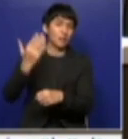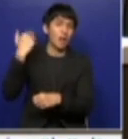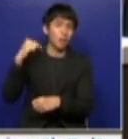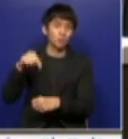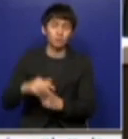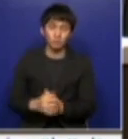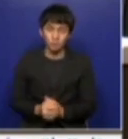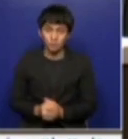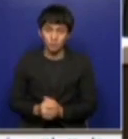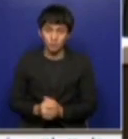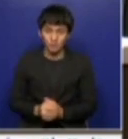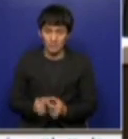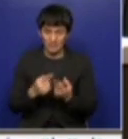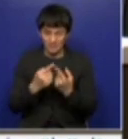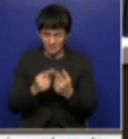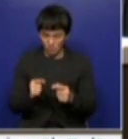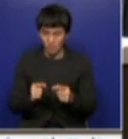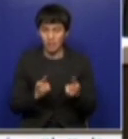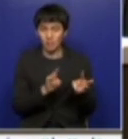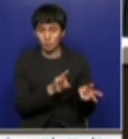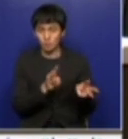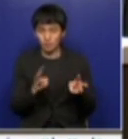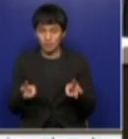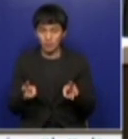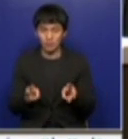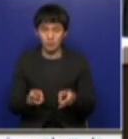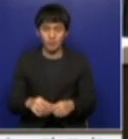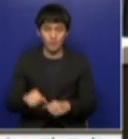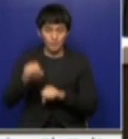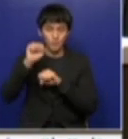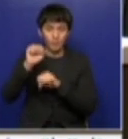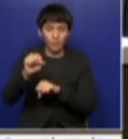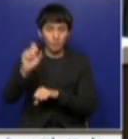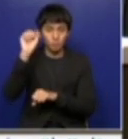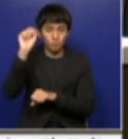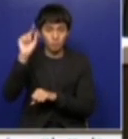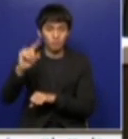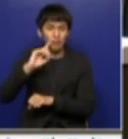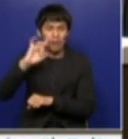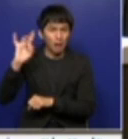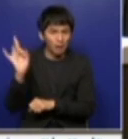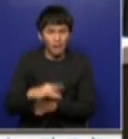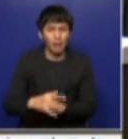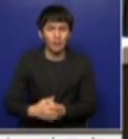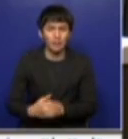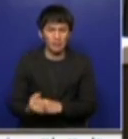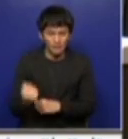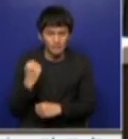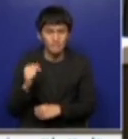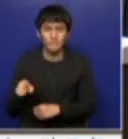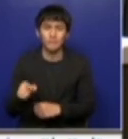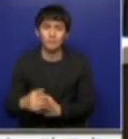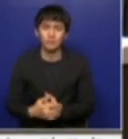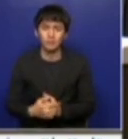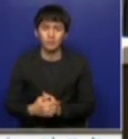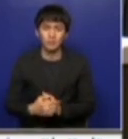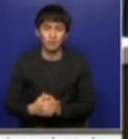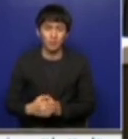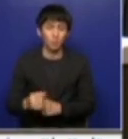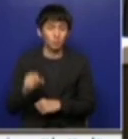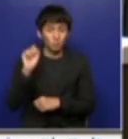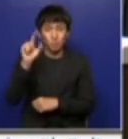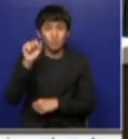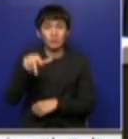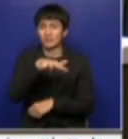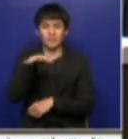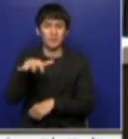กับเลือกใช้การประกาศสถานการณ์ฉุกเฉินร้ายแรงทำงานครับและฉุกเฉินธรรมดาไม่ว่า